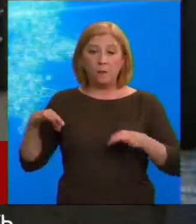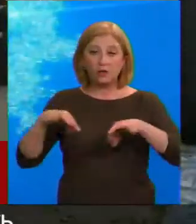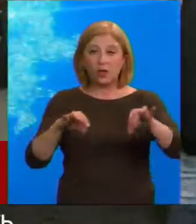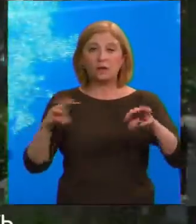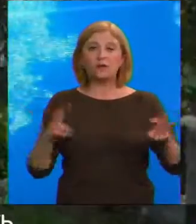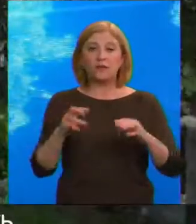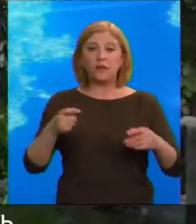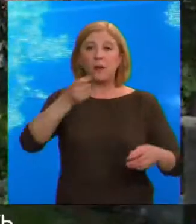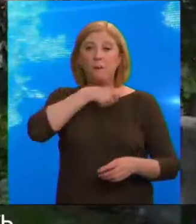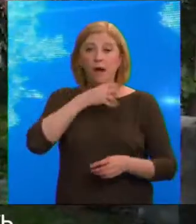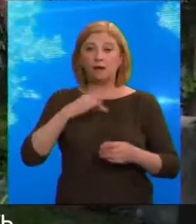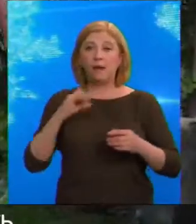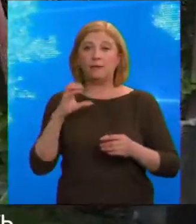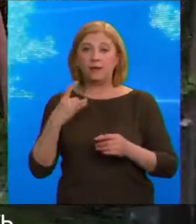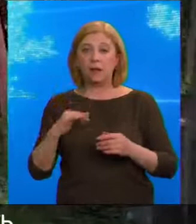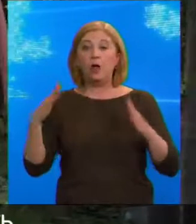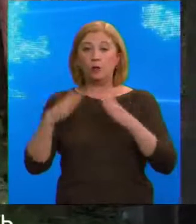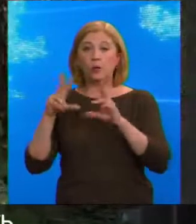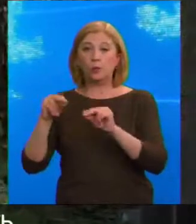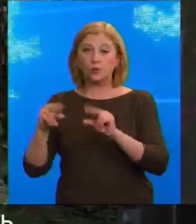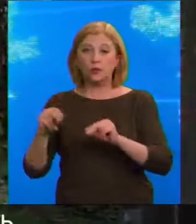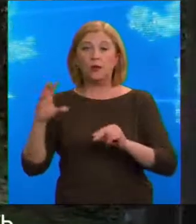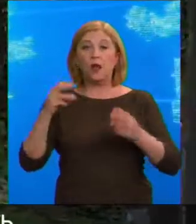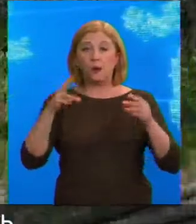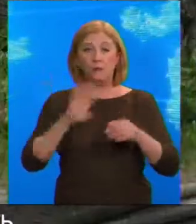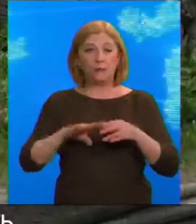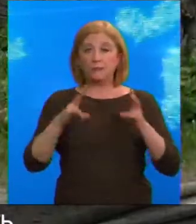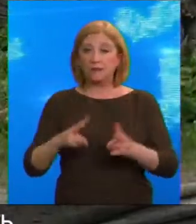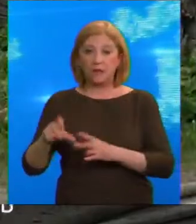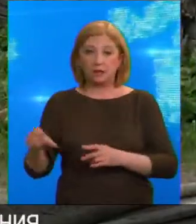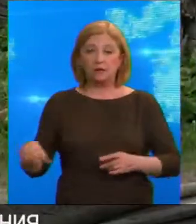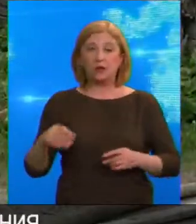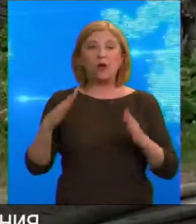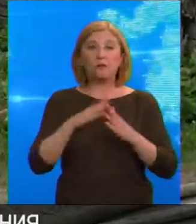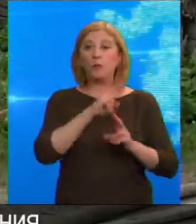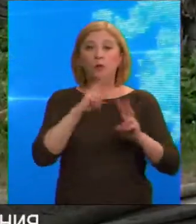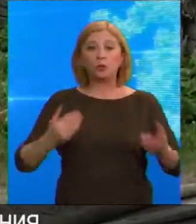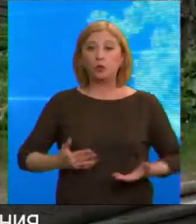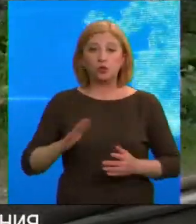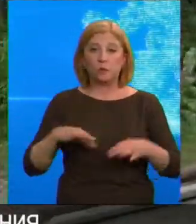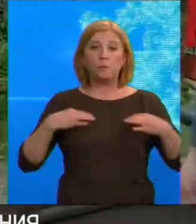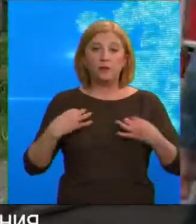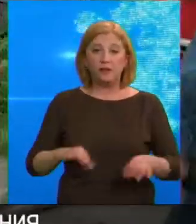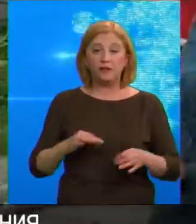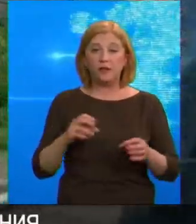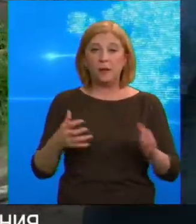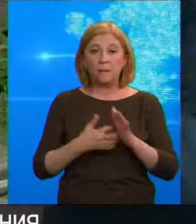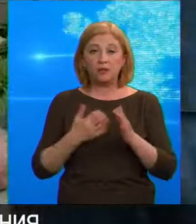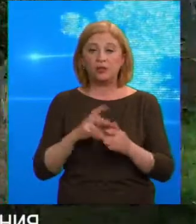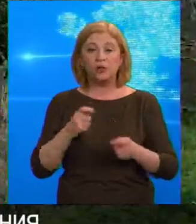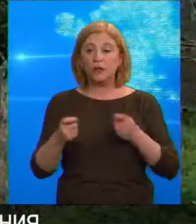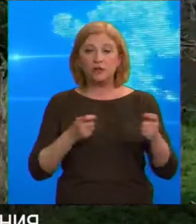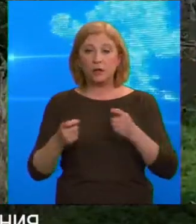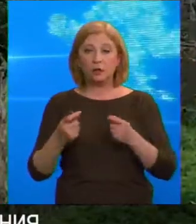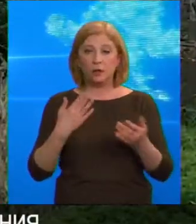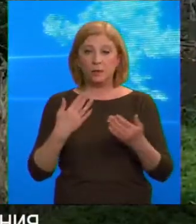и сарай. Дом уцелел. Обошлось без пострадавших. В доме никто не живет. Предварительная причина возгорания – неосторожное